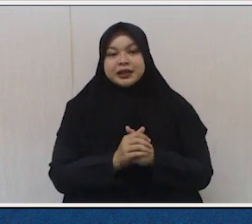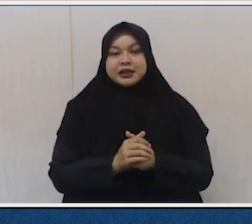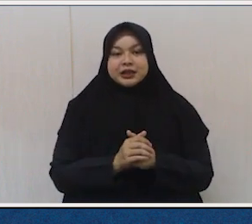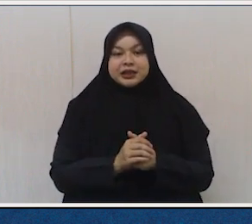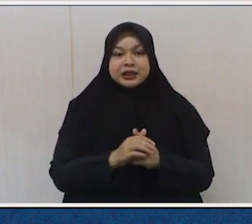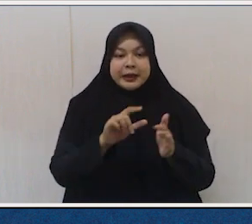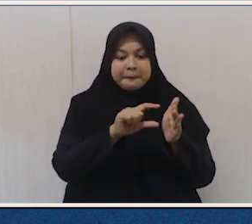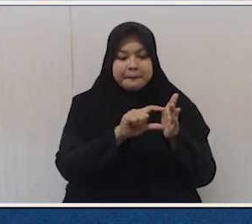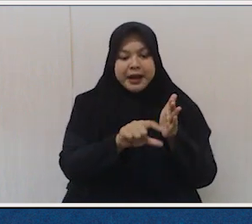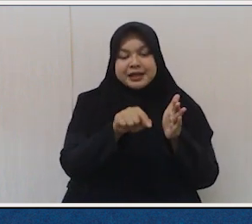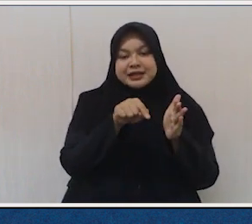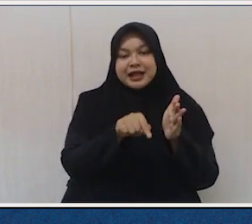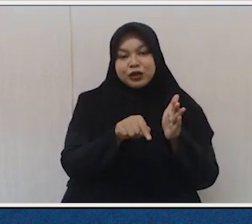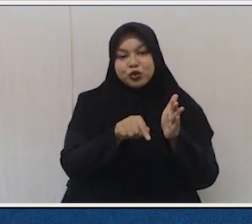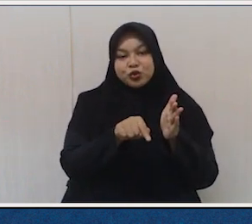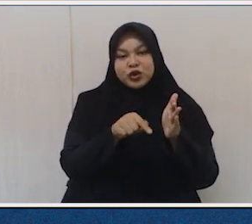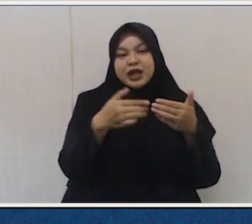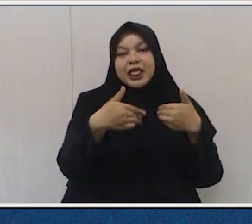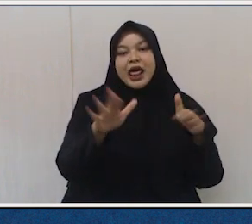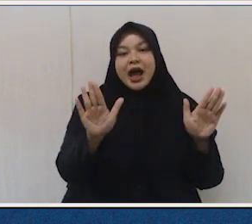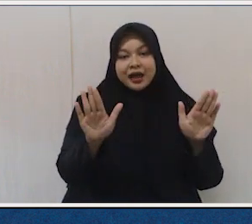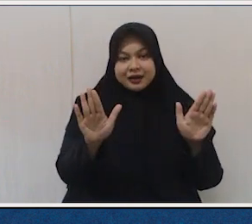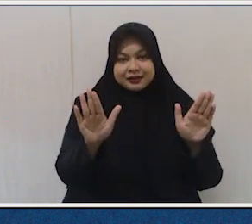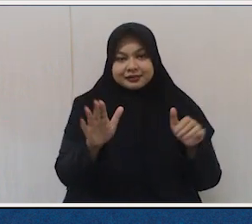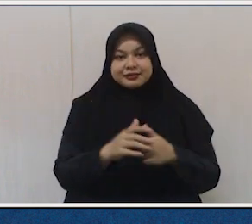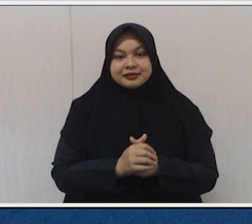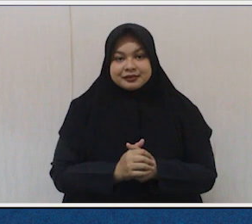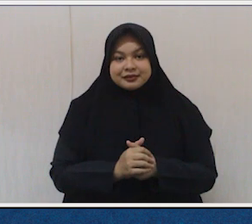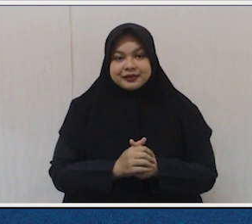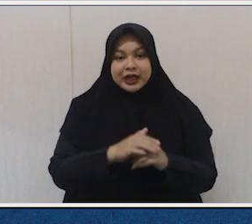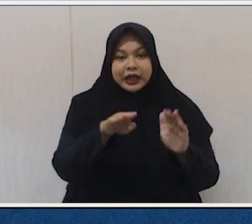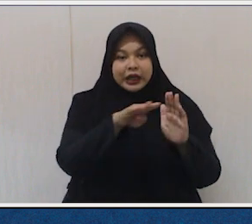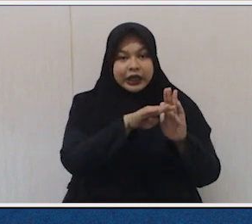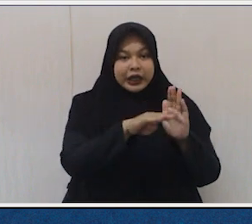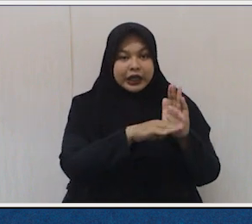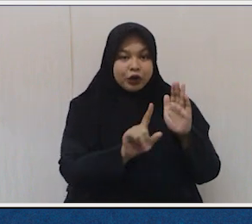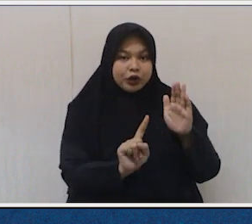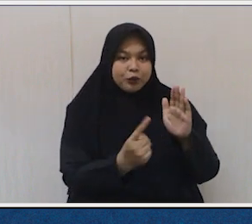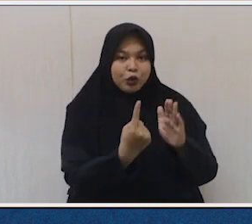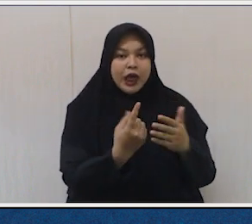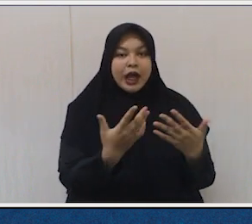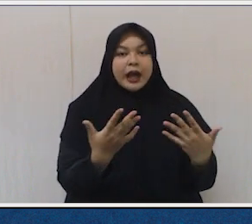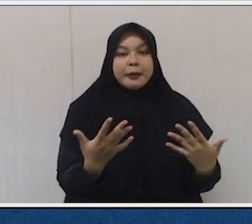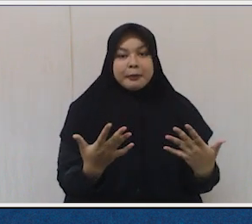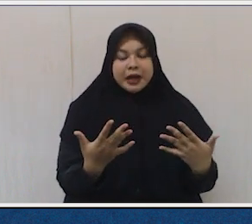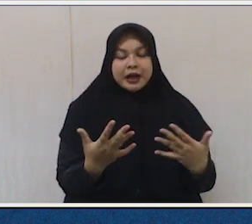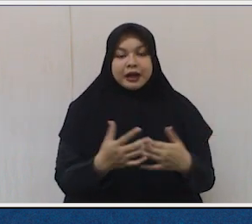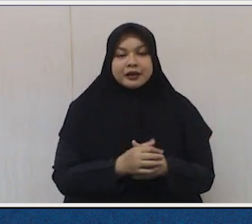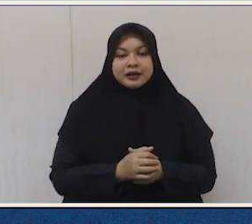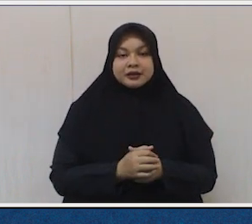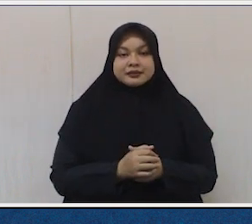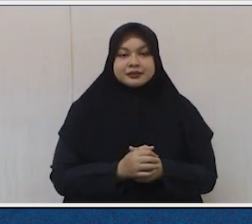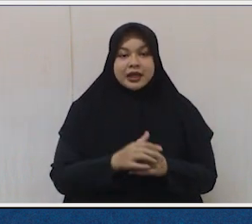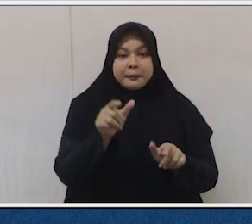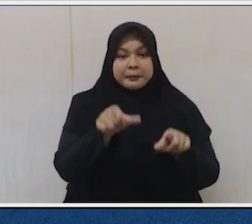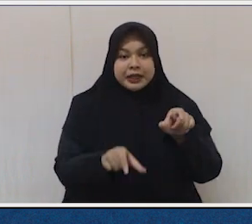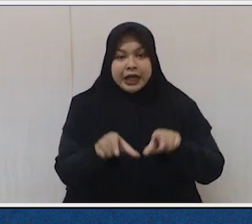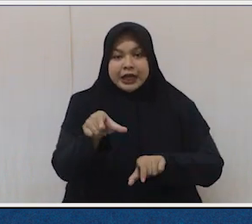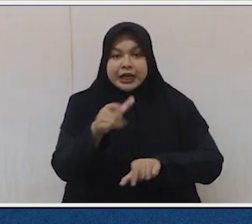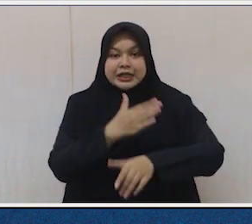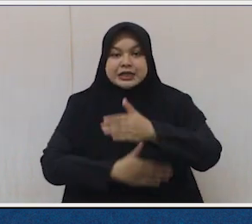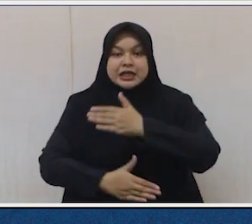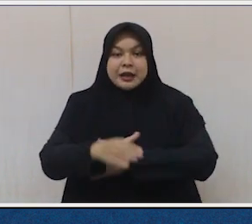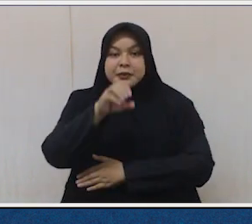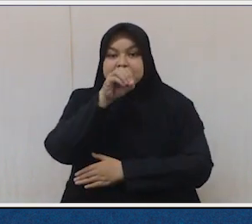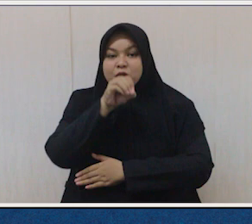Pasal itu e ayat itu dihilangkan dan ketentuannya dimulai dari bahwa eh penyanaan sabutas bisa